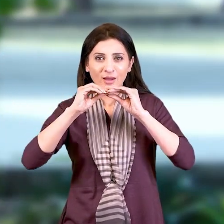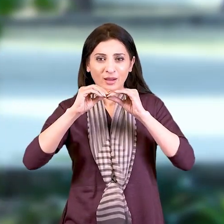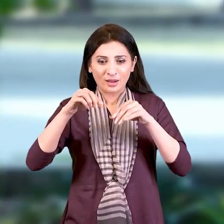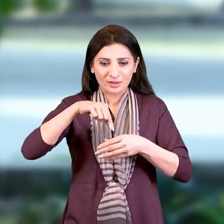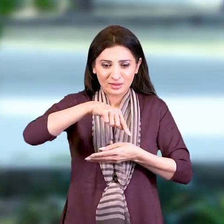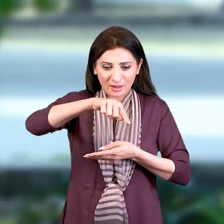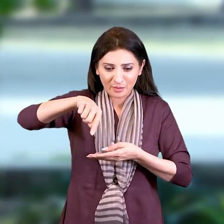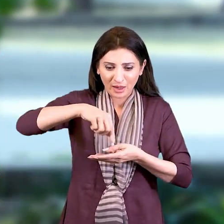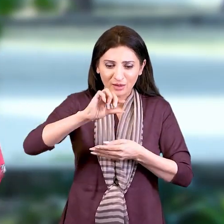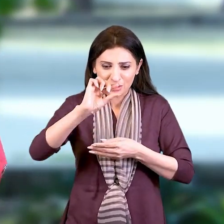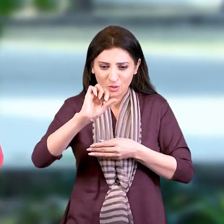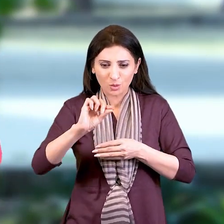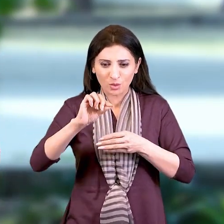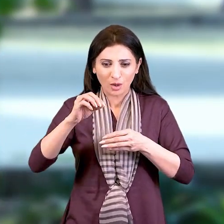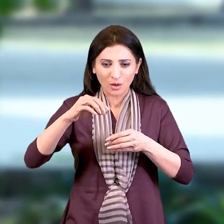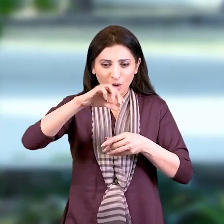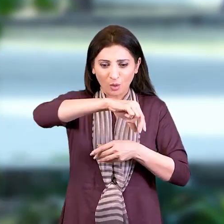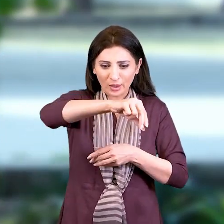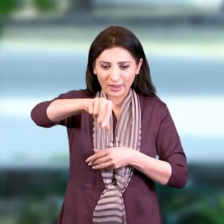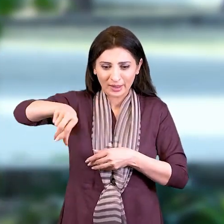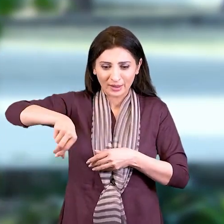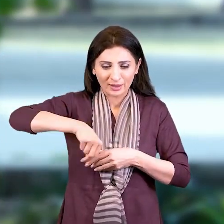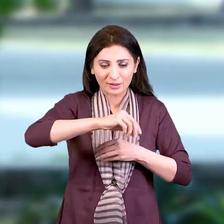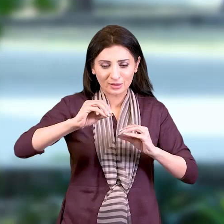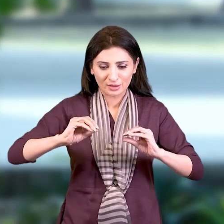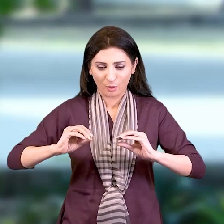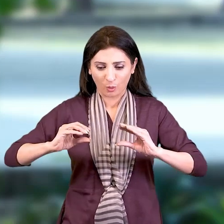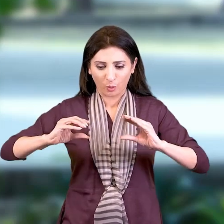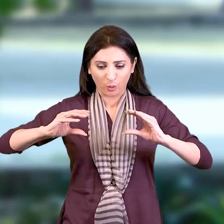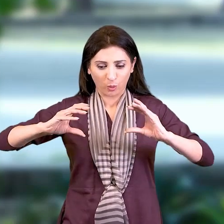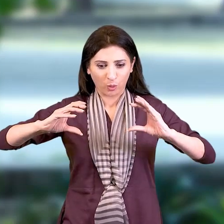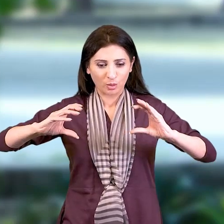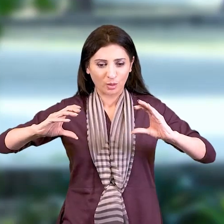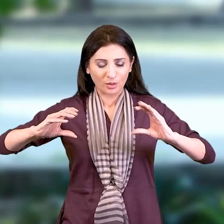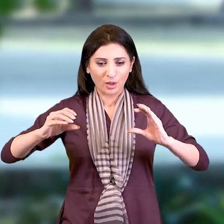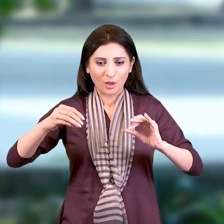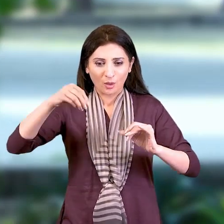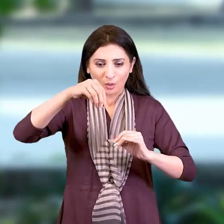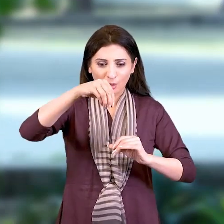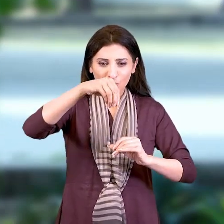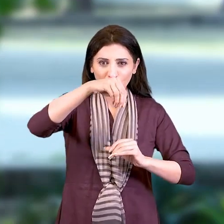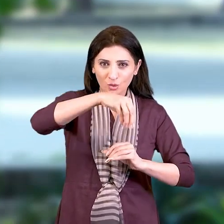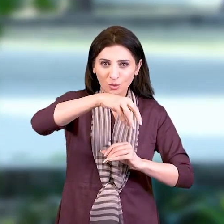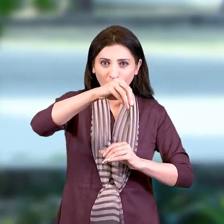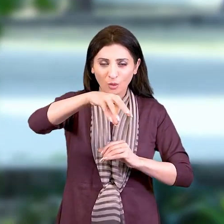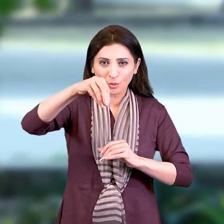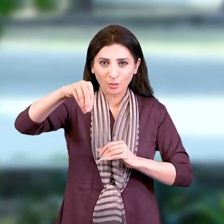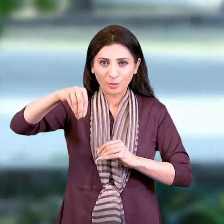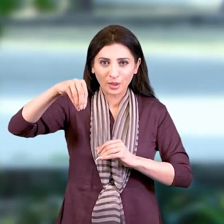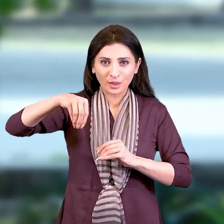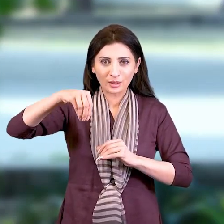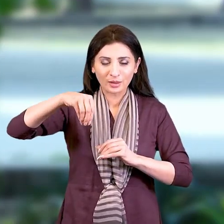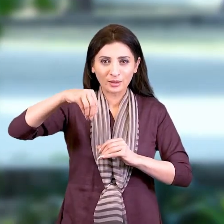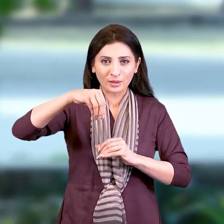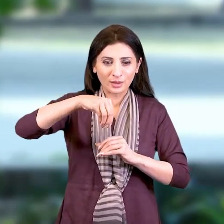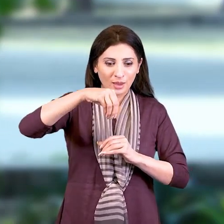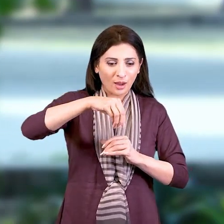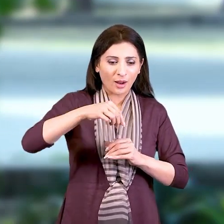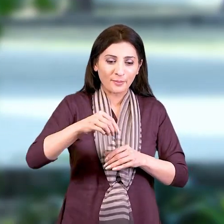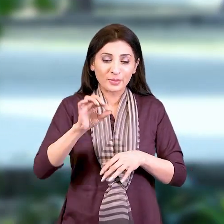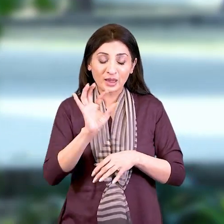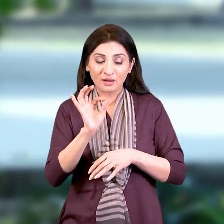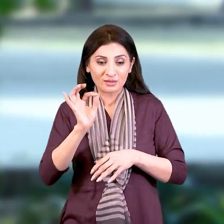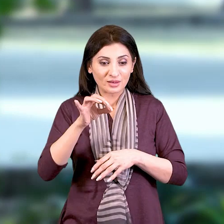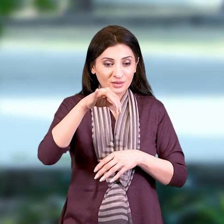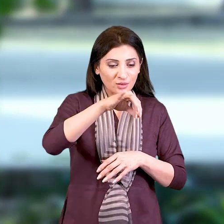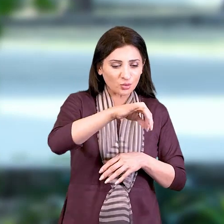उसकी जो toppings हैं वो बहुत there's only a specific weight that we can put it. तो toppings इतनी ज़्यादा नहीं हो सकती. But